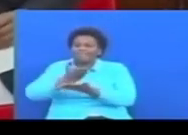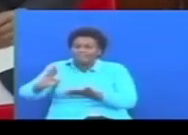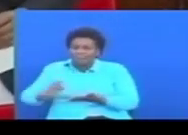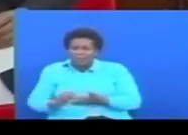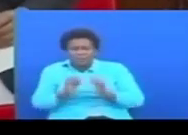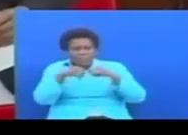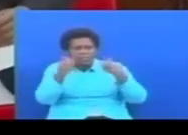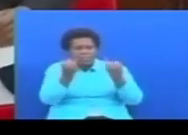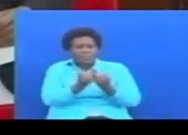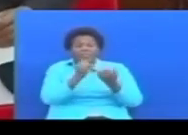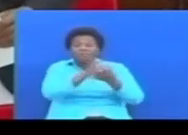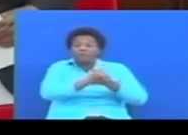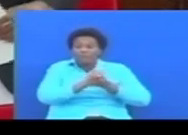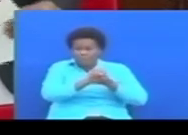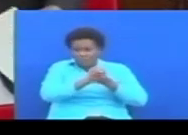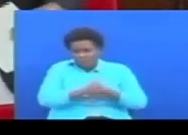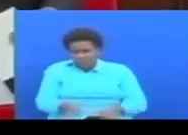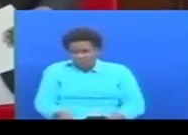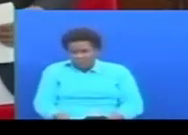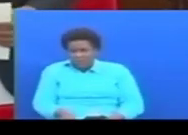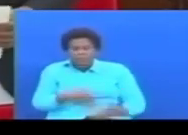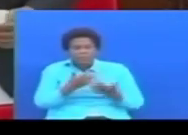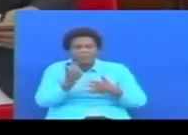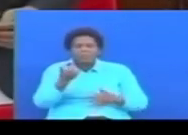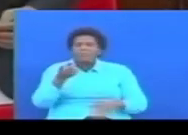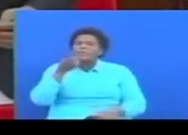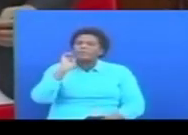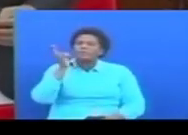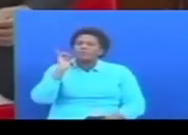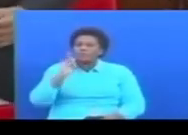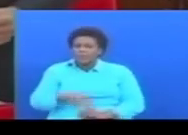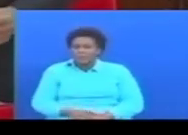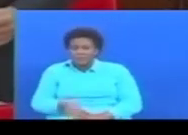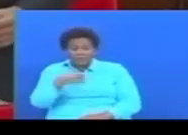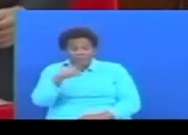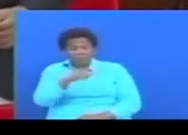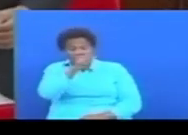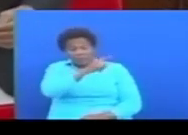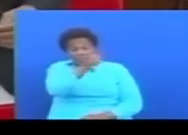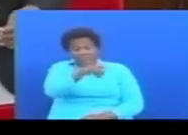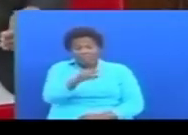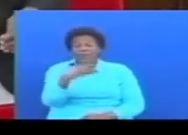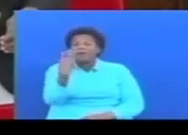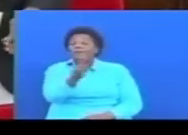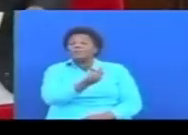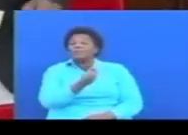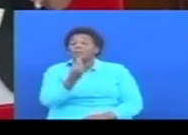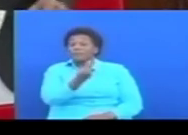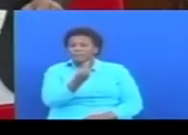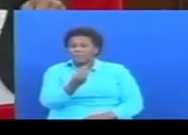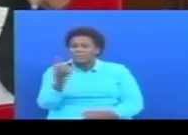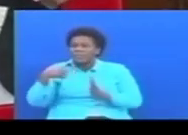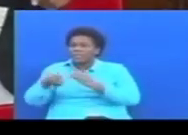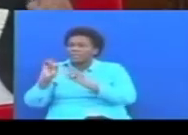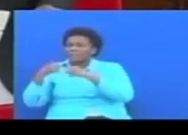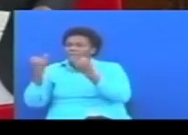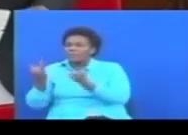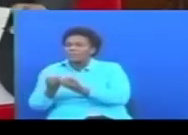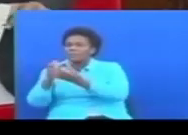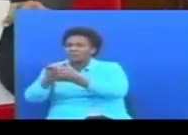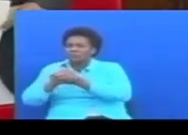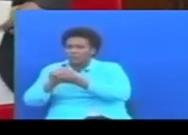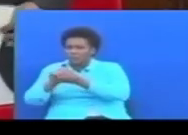za utaalam kwa sababu za kihistoria, kwamba Wazanzibari wamekuwa wachache katika taasisi za muungano.